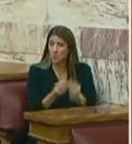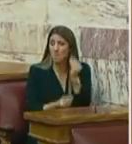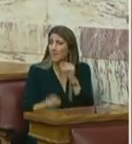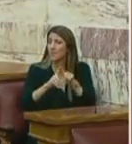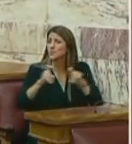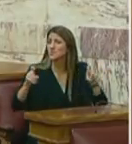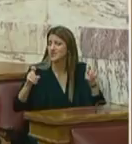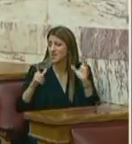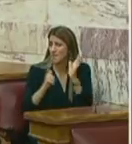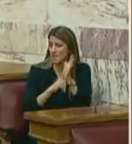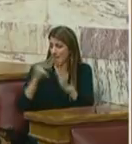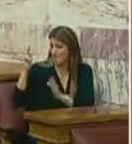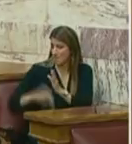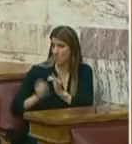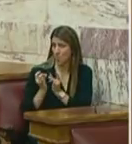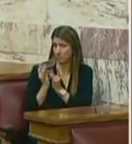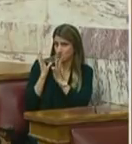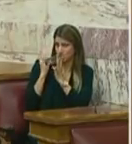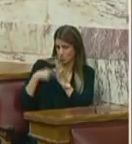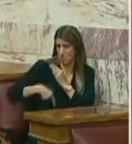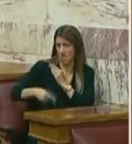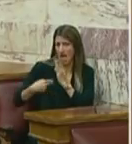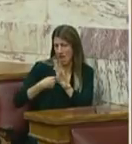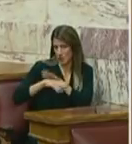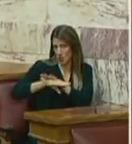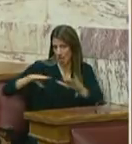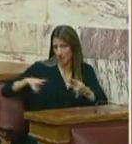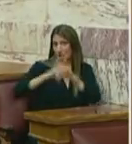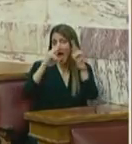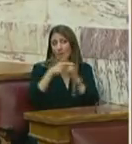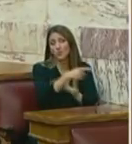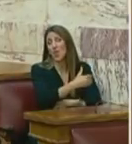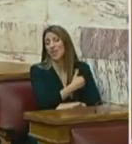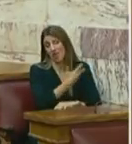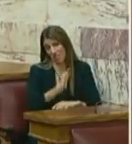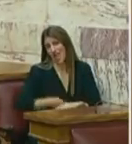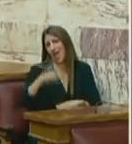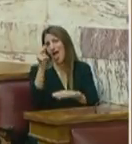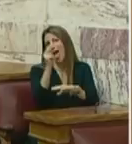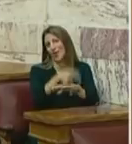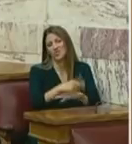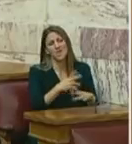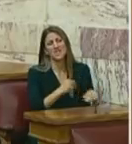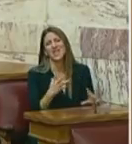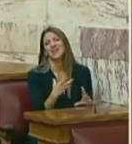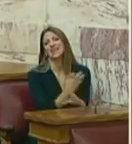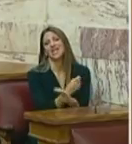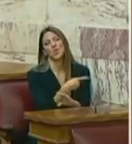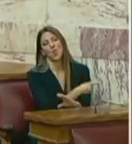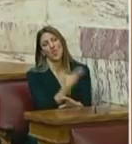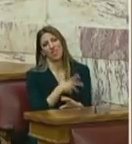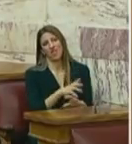εκλογές. Έχω την αίσθηση όμως ότι από το κόμμα του, το οποίο απουσιάζει γιατί επέλεξε